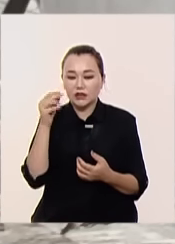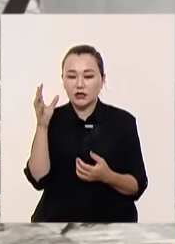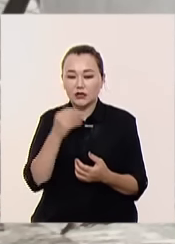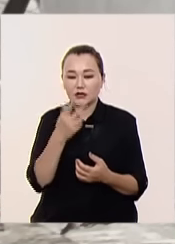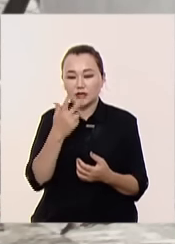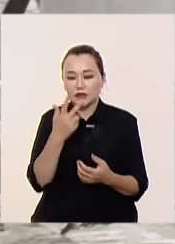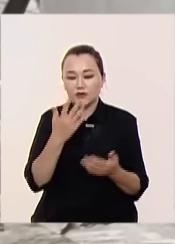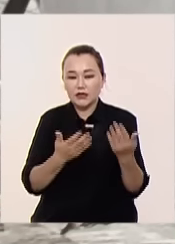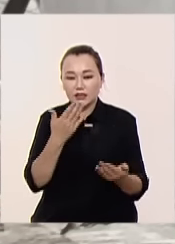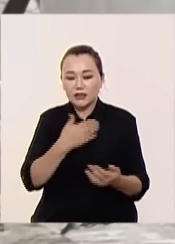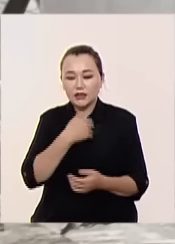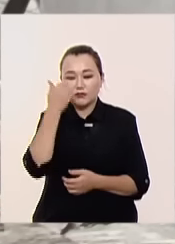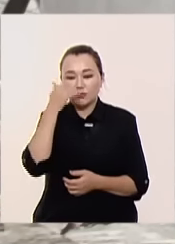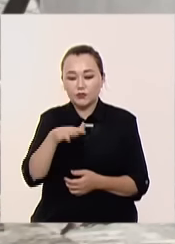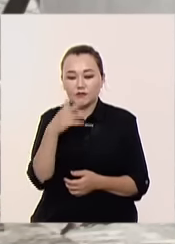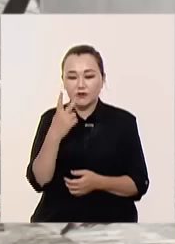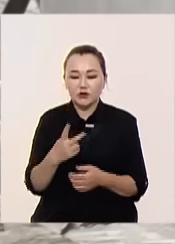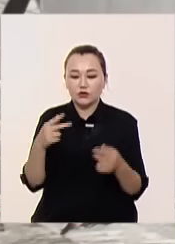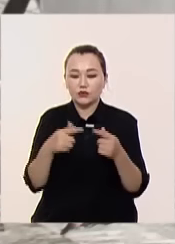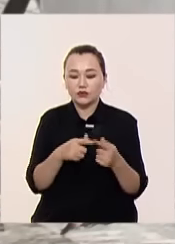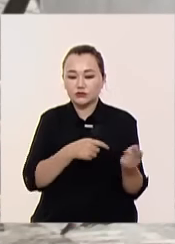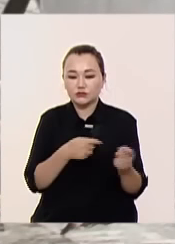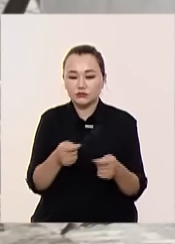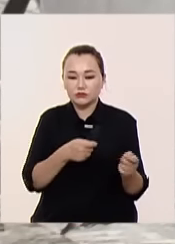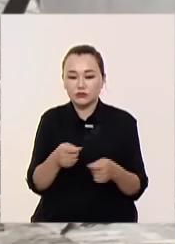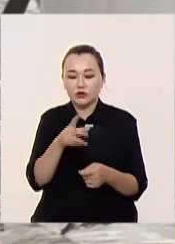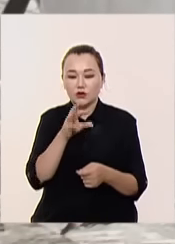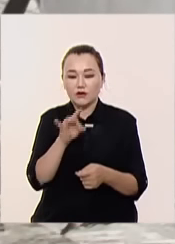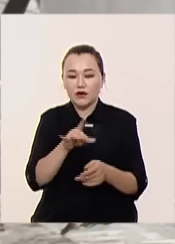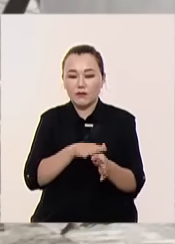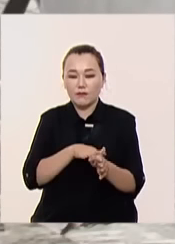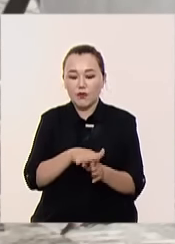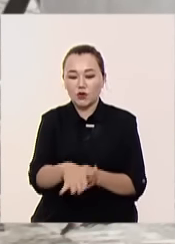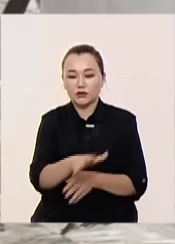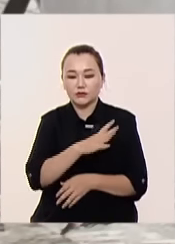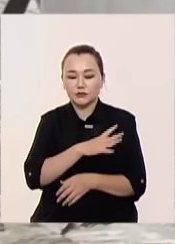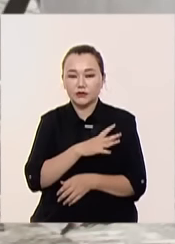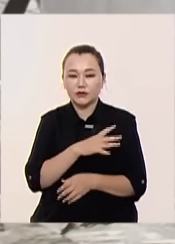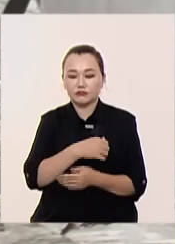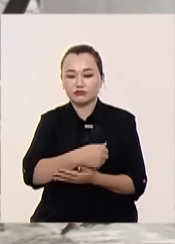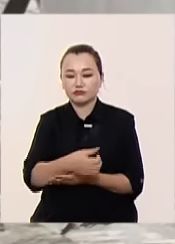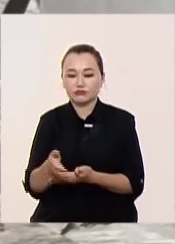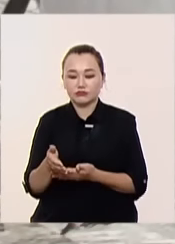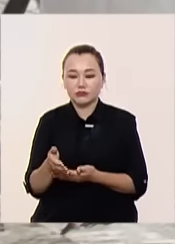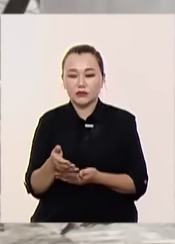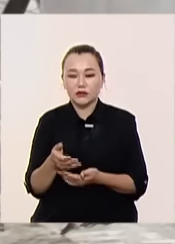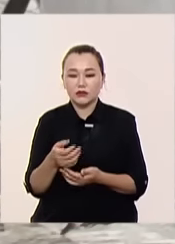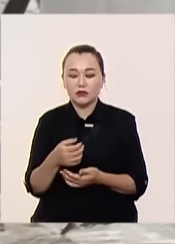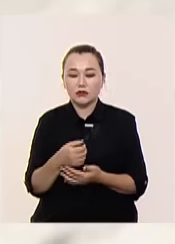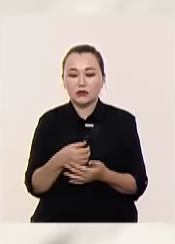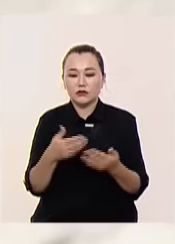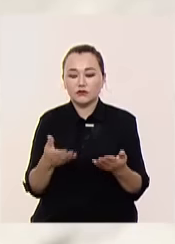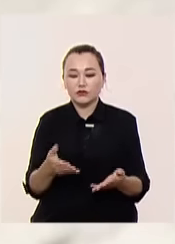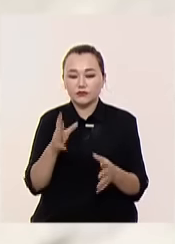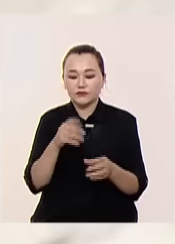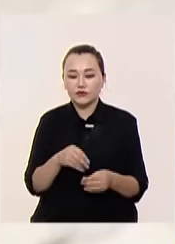я не помню. Но 2-го точно завозили товар, причем по полной, там, арсенал. Ну вот, вот она и